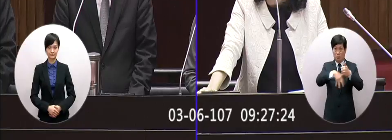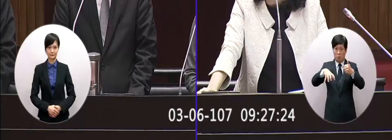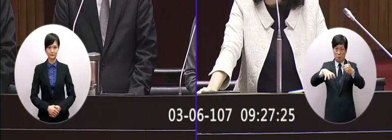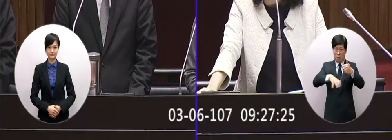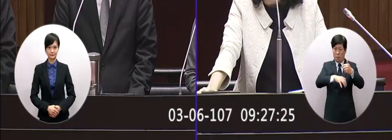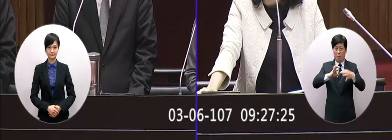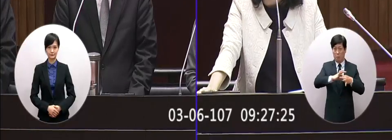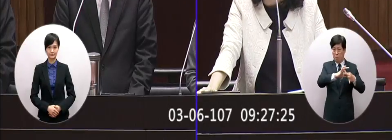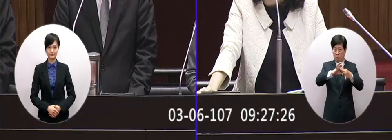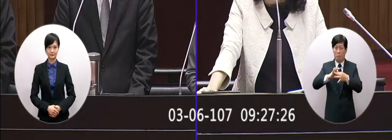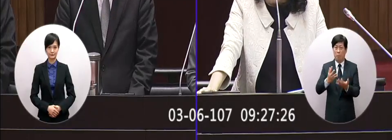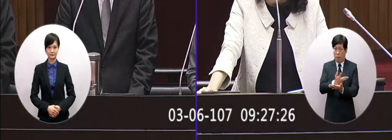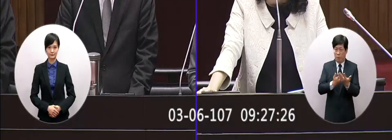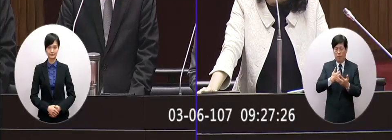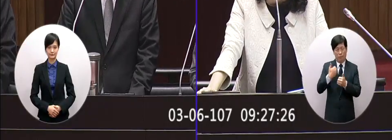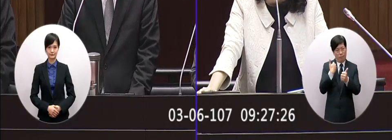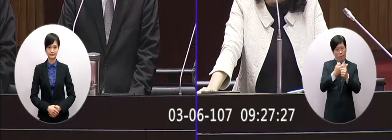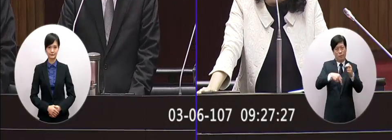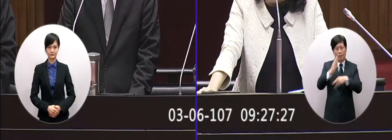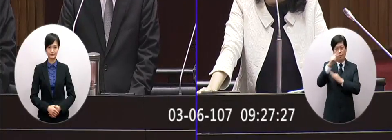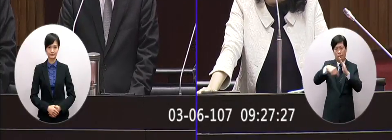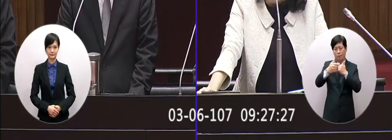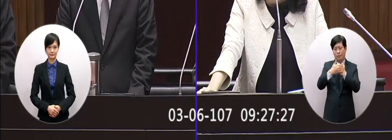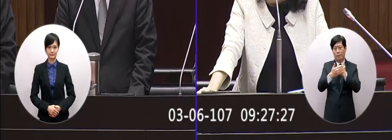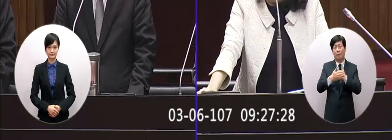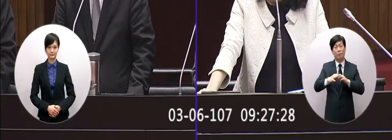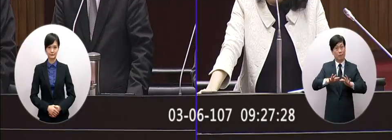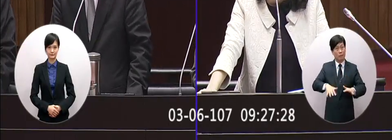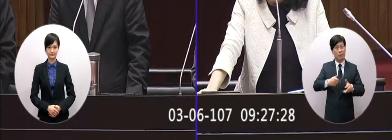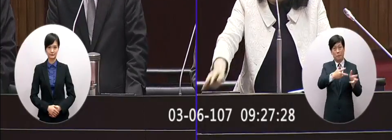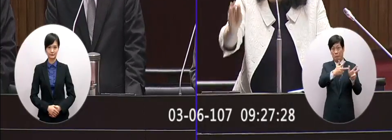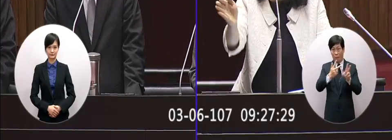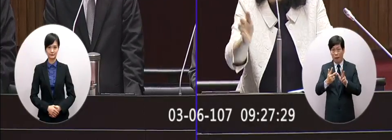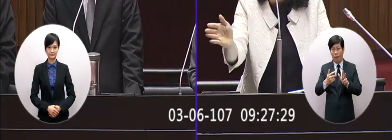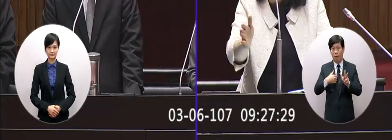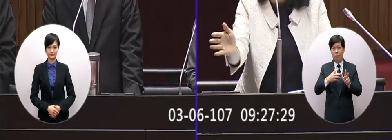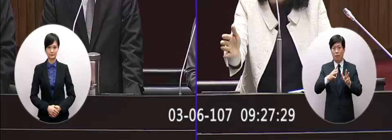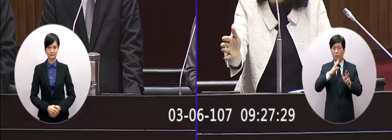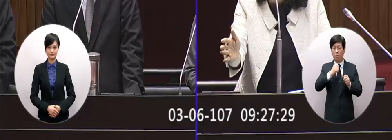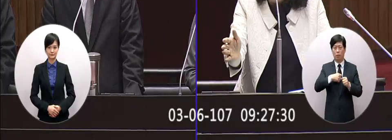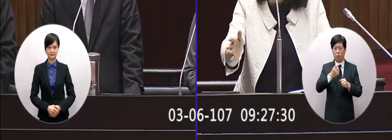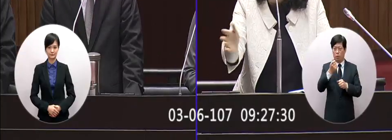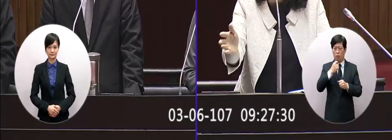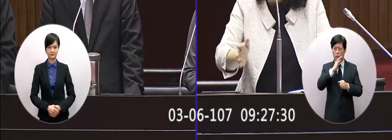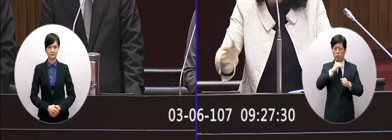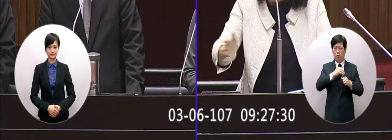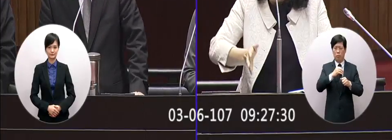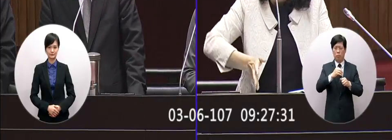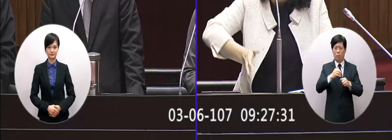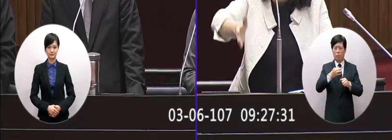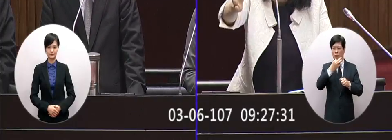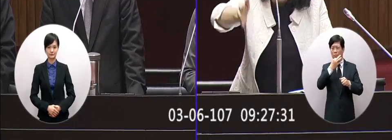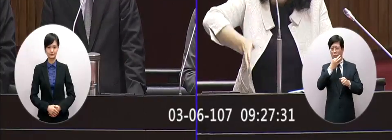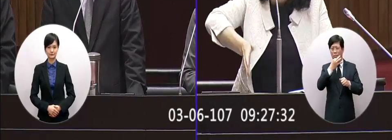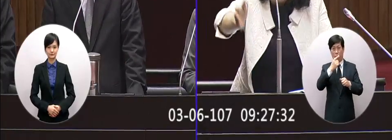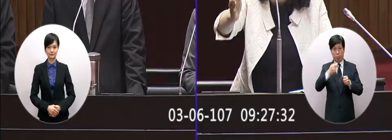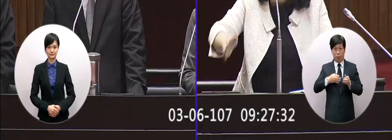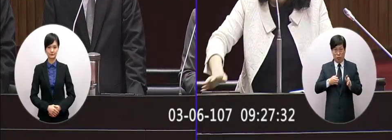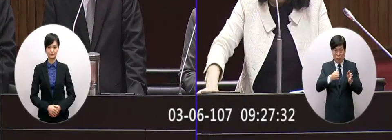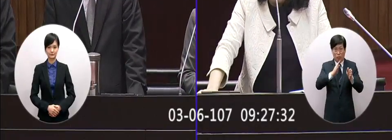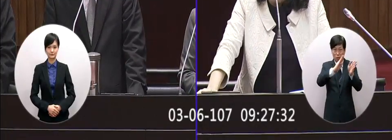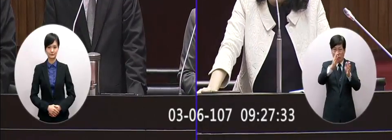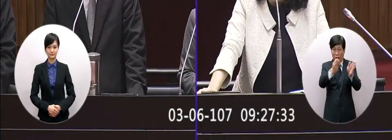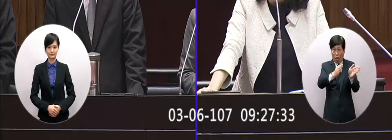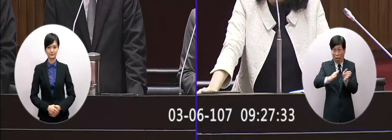请我们行政院能来协助，因为现在的桥已经有资质型的，已经不是直直